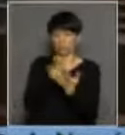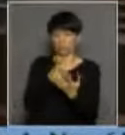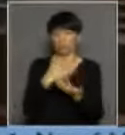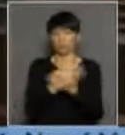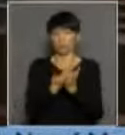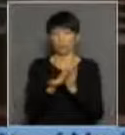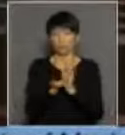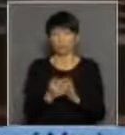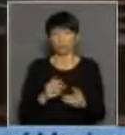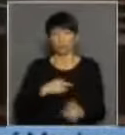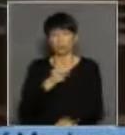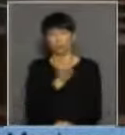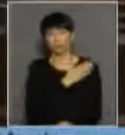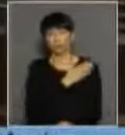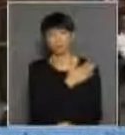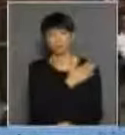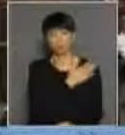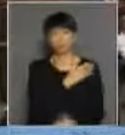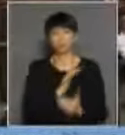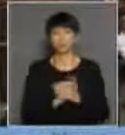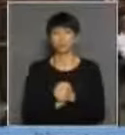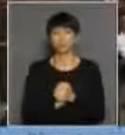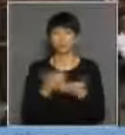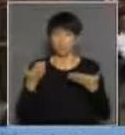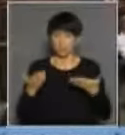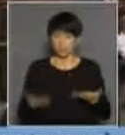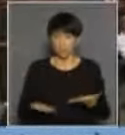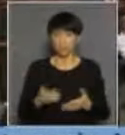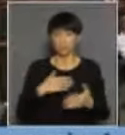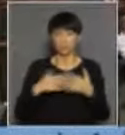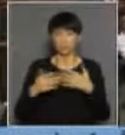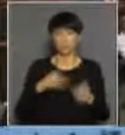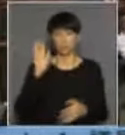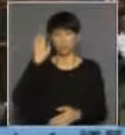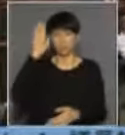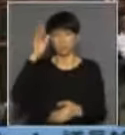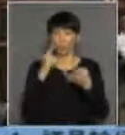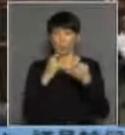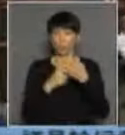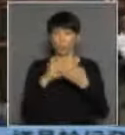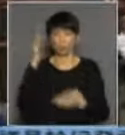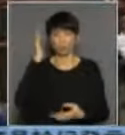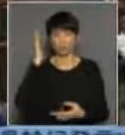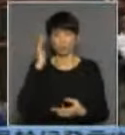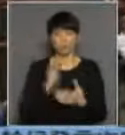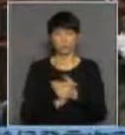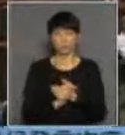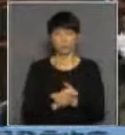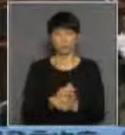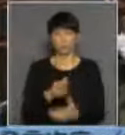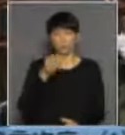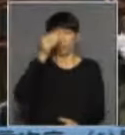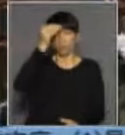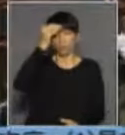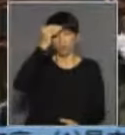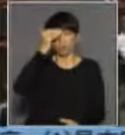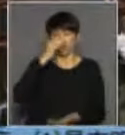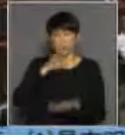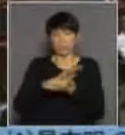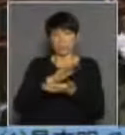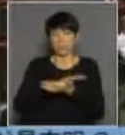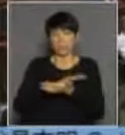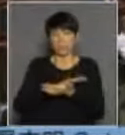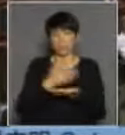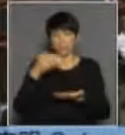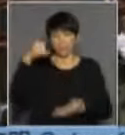有代價要負責。咁我希望今次事件咧，黃維基先生咧，佢係充分吸收到呢個咁嘅經驗，希望